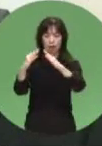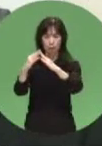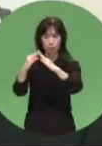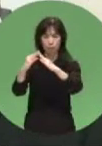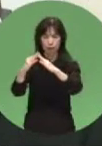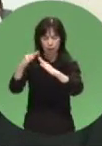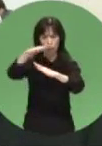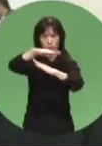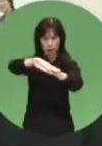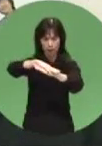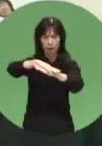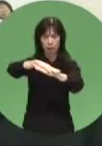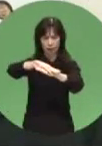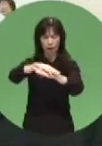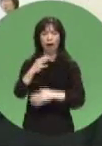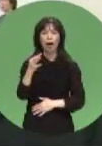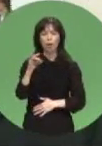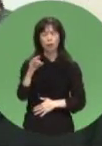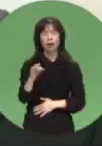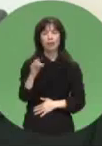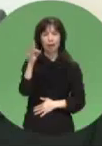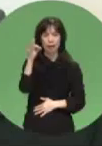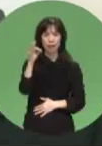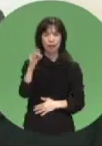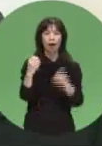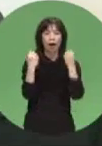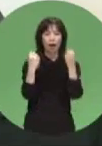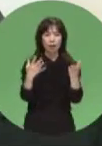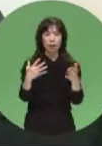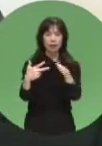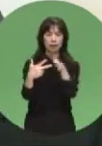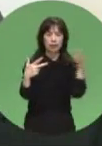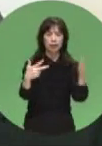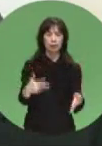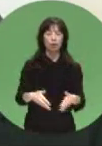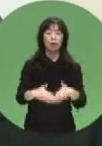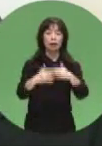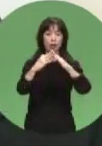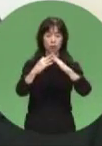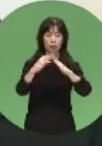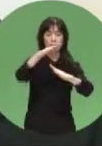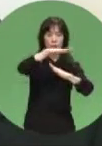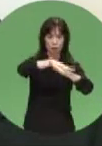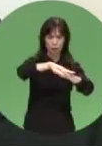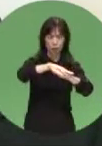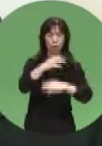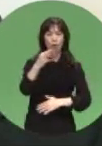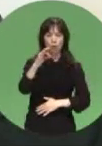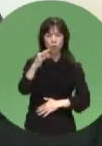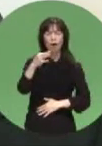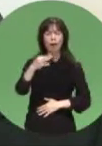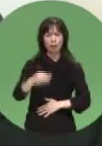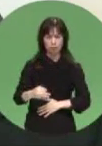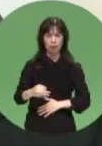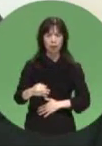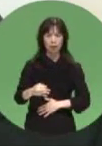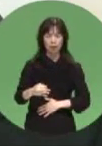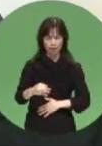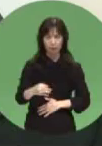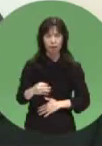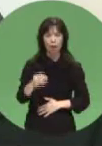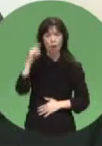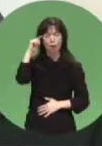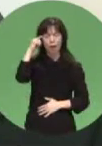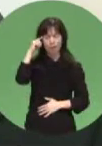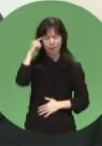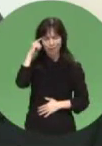建物にこうつけたんで、新築の、ね、市が計画しているのを最初から組んだ方がコストが安くつくので、そういうようなことも、ね、やっ